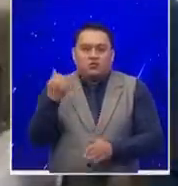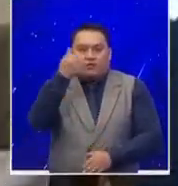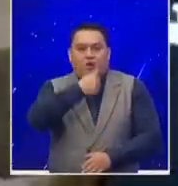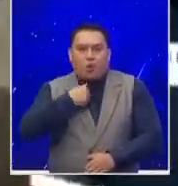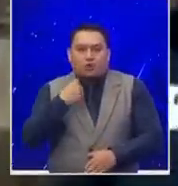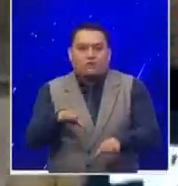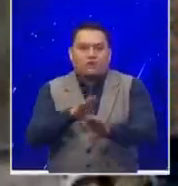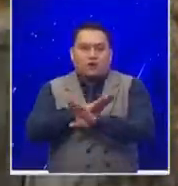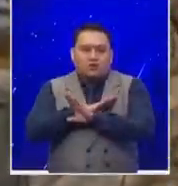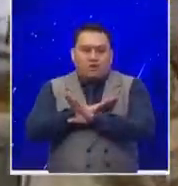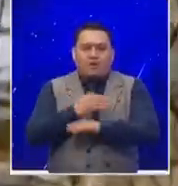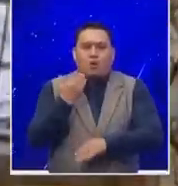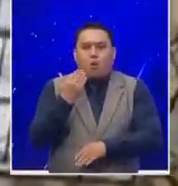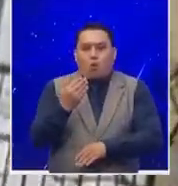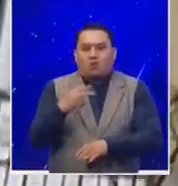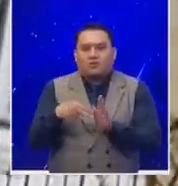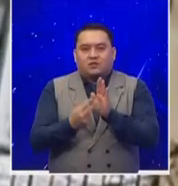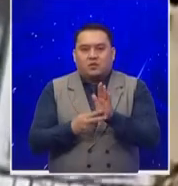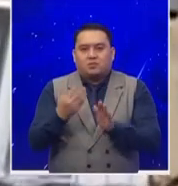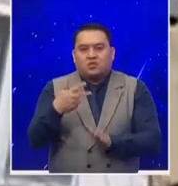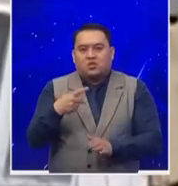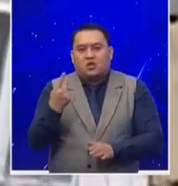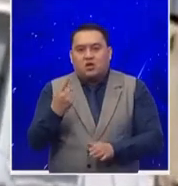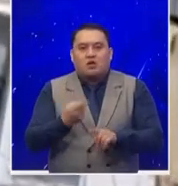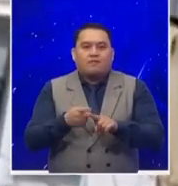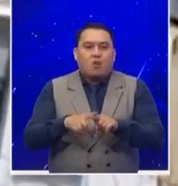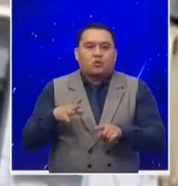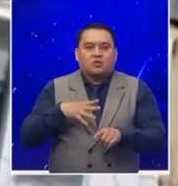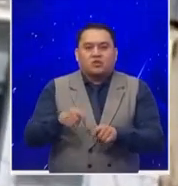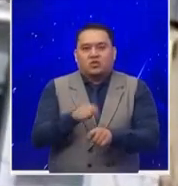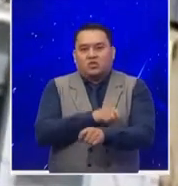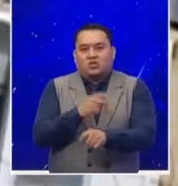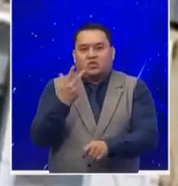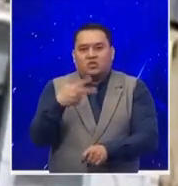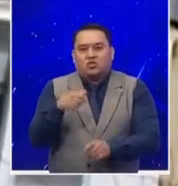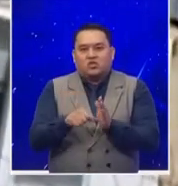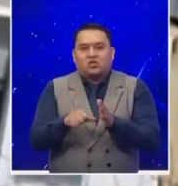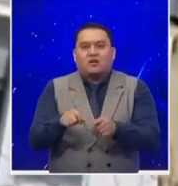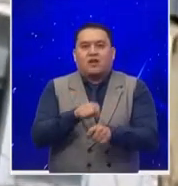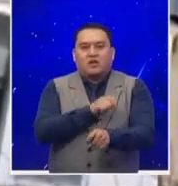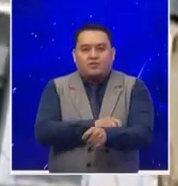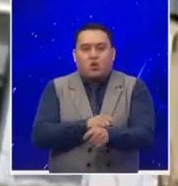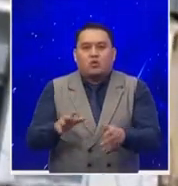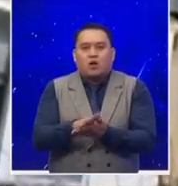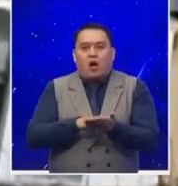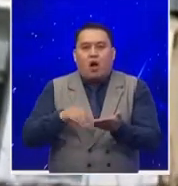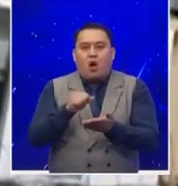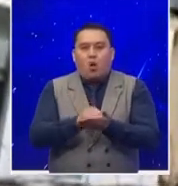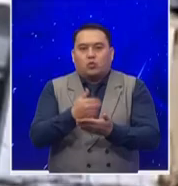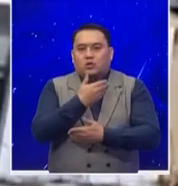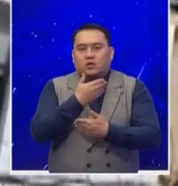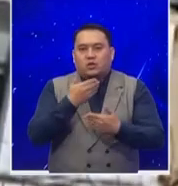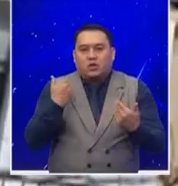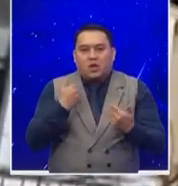1954 года рождения. Пожар ликвидировали 18:54 на площади 36 квадратных метров. Разрушений строительных конструкций